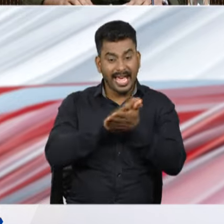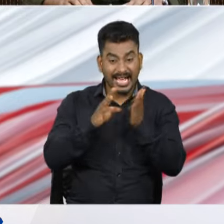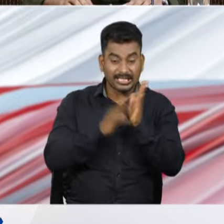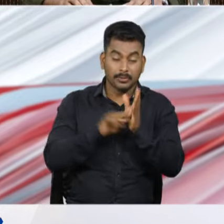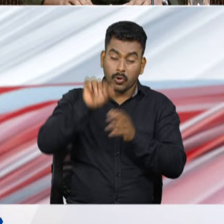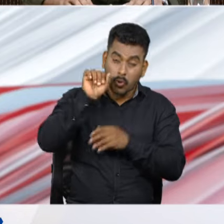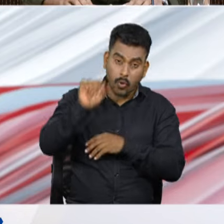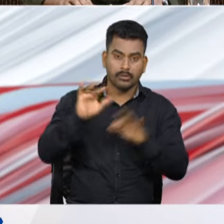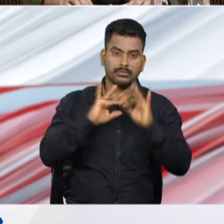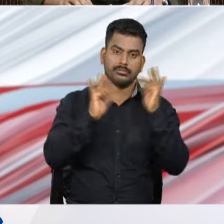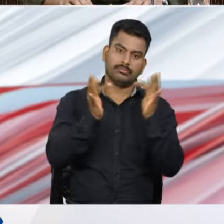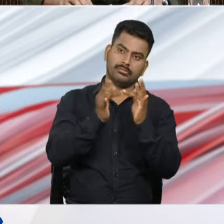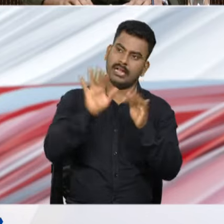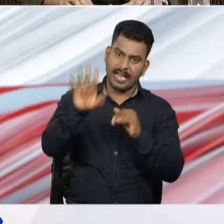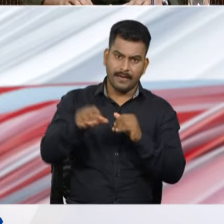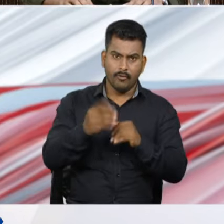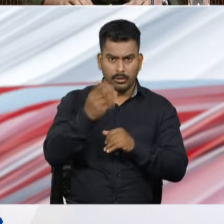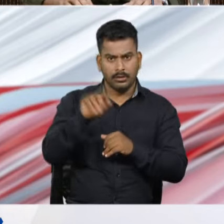ഓൺലൈനായി ലഭ്യമാക്കാൻ